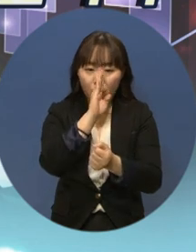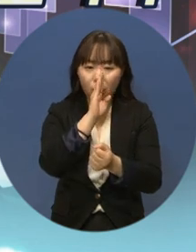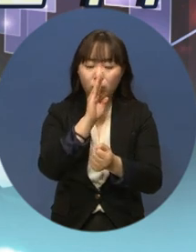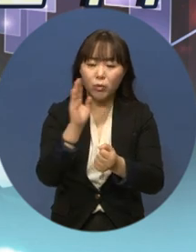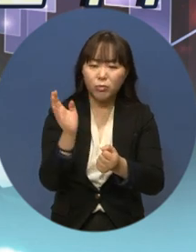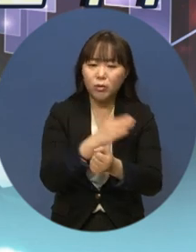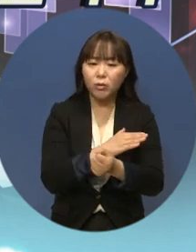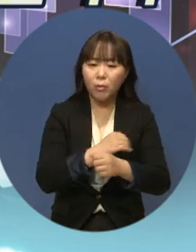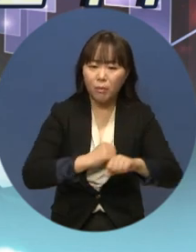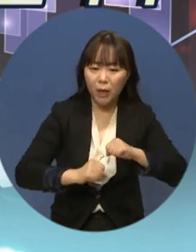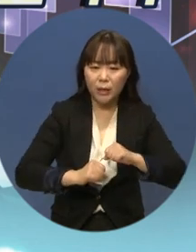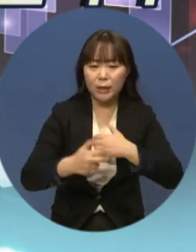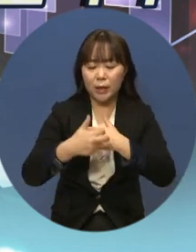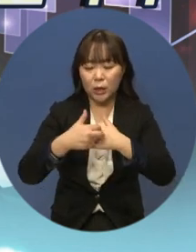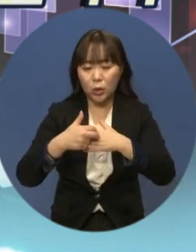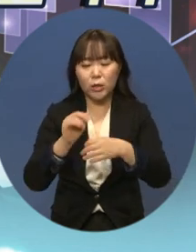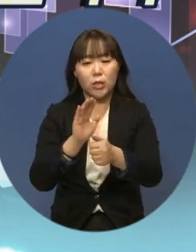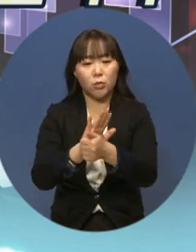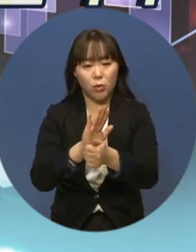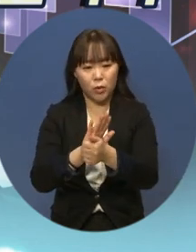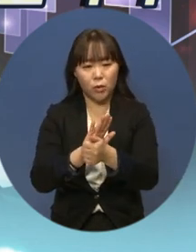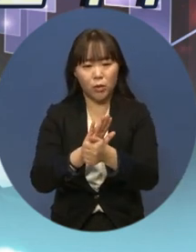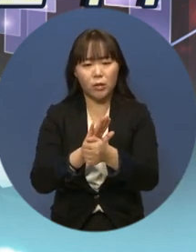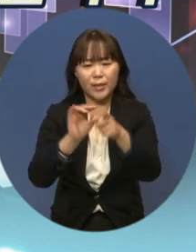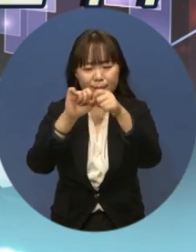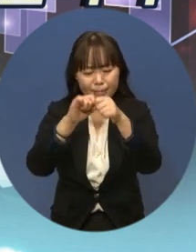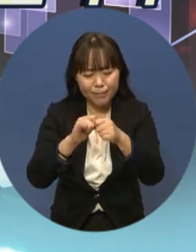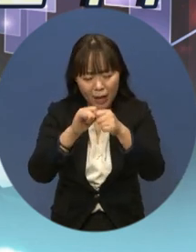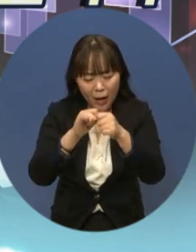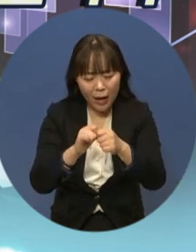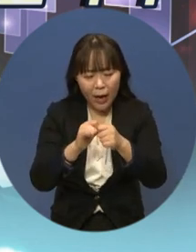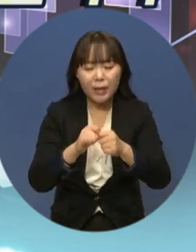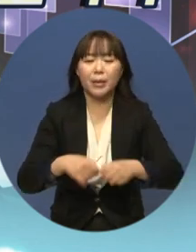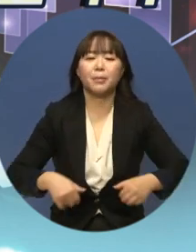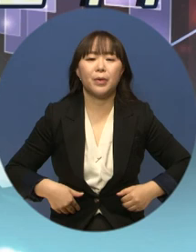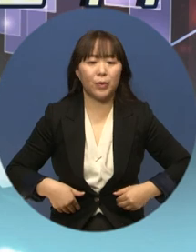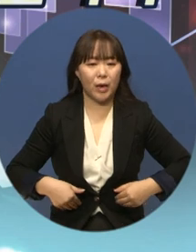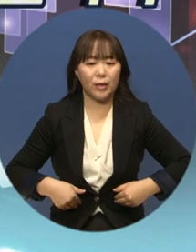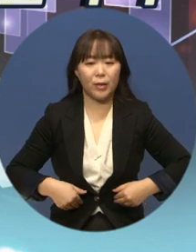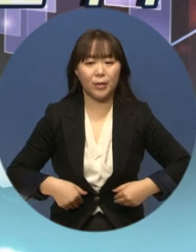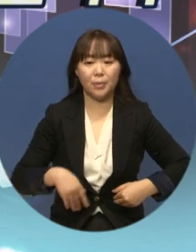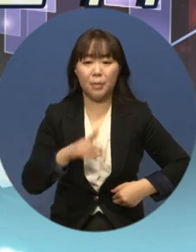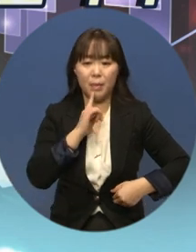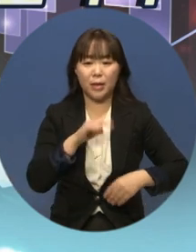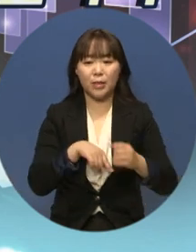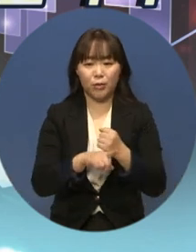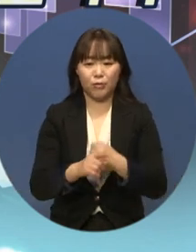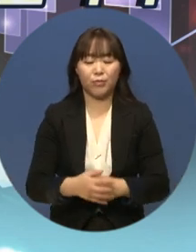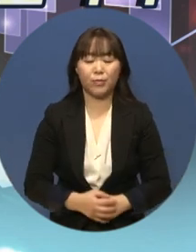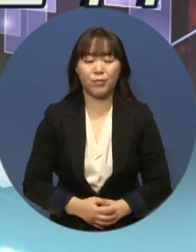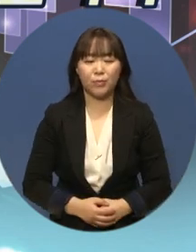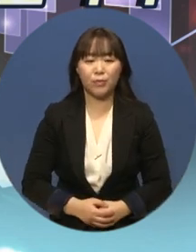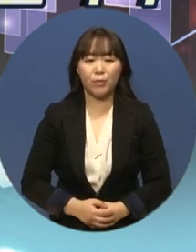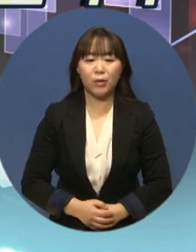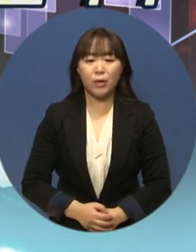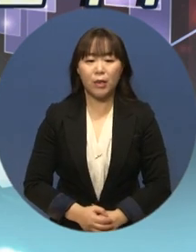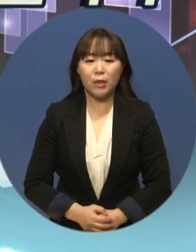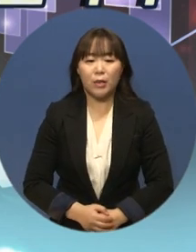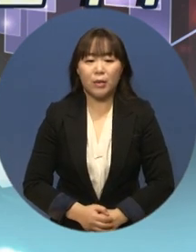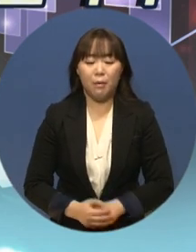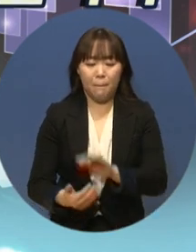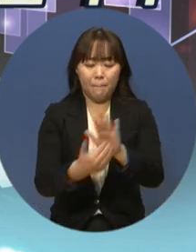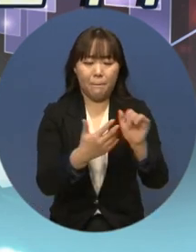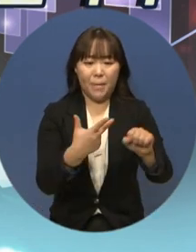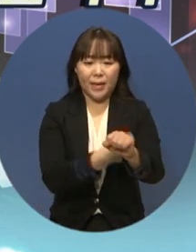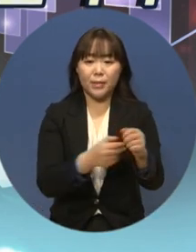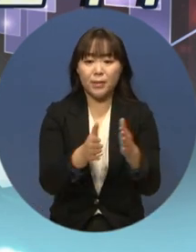대응과 의료적 지원이 누구보다 촘촘해야 한다는 주장이 나오는 이유입니다. 백신